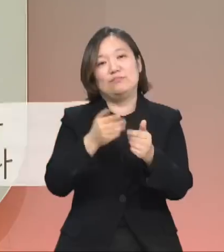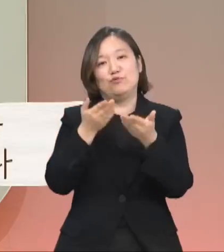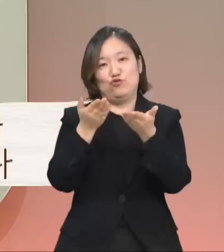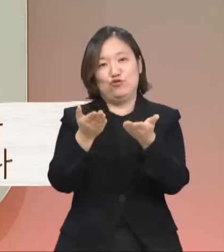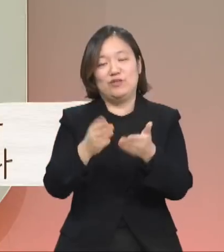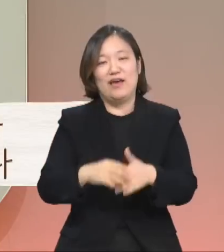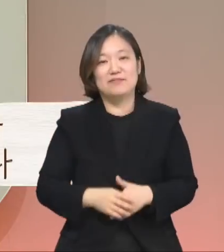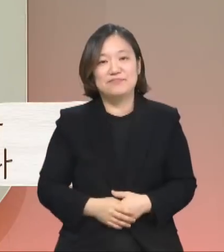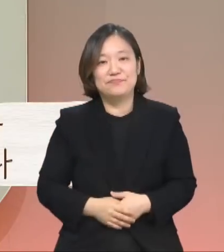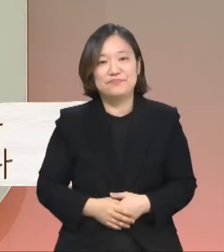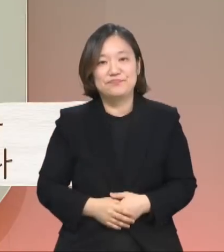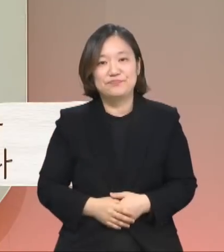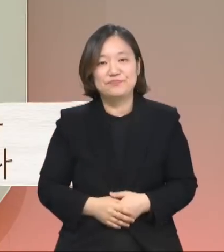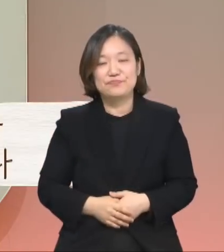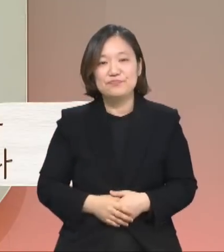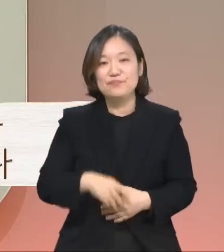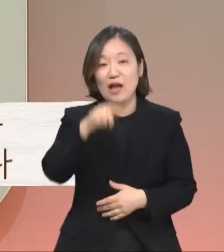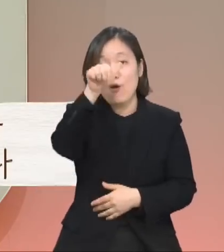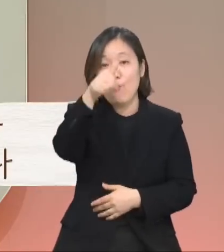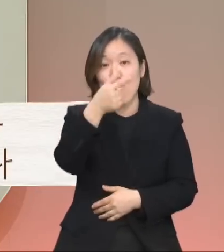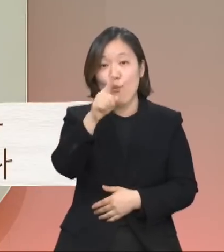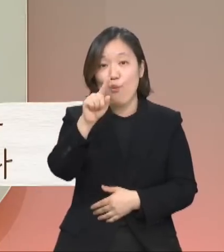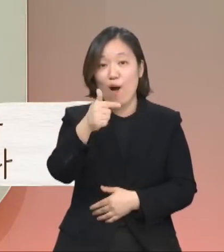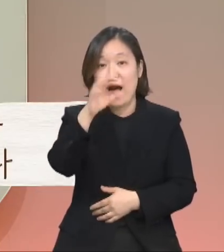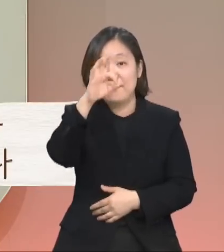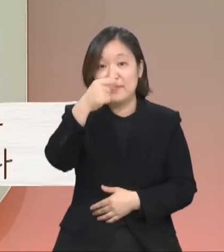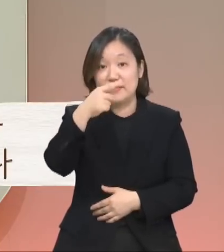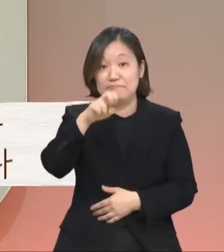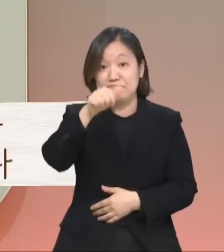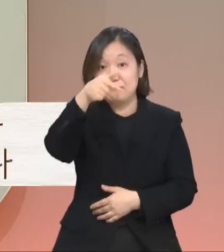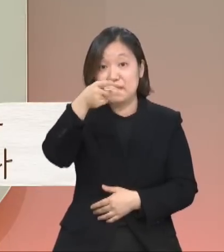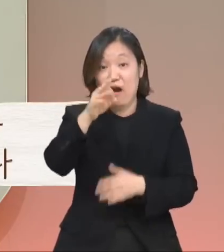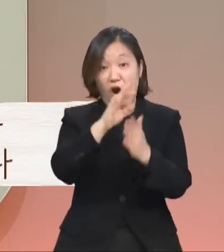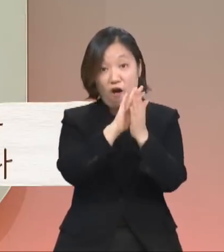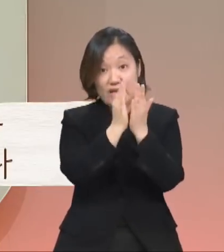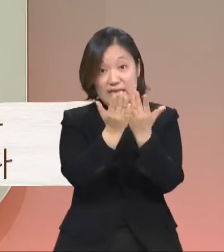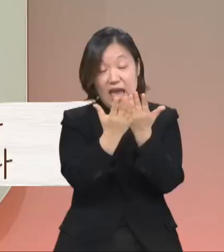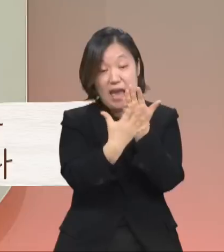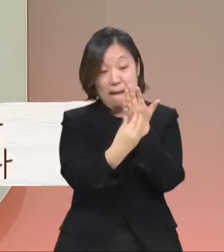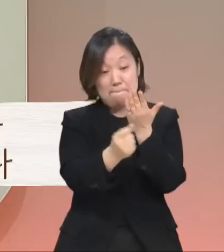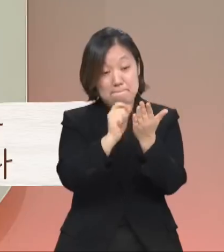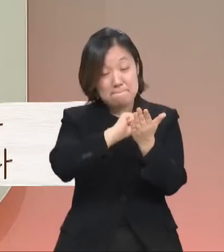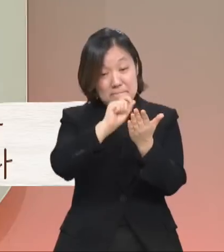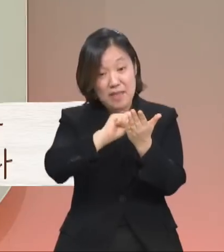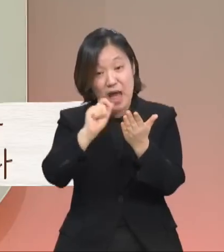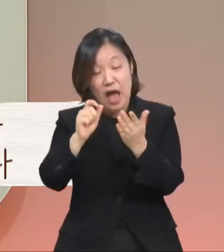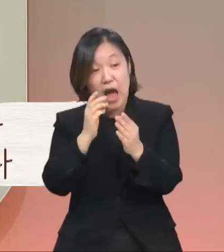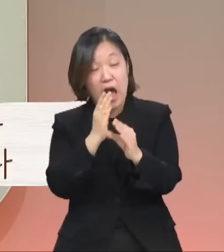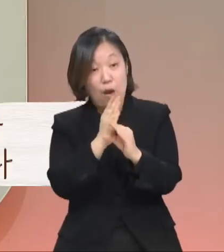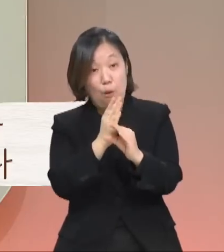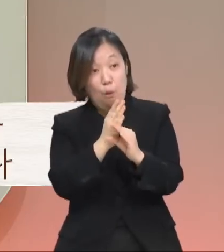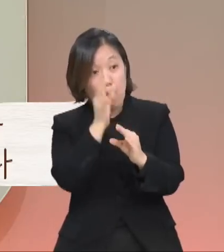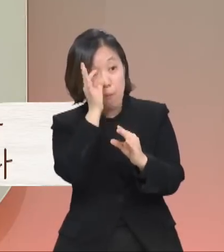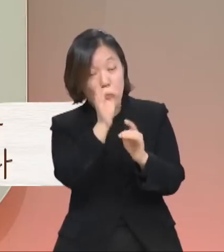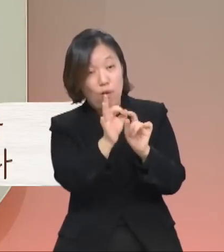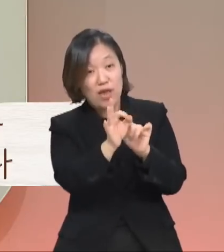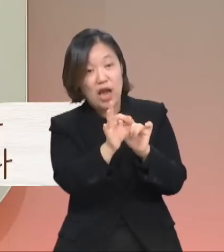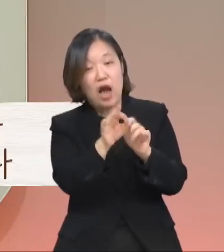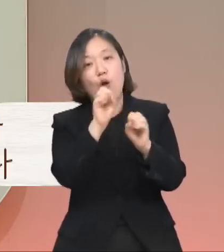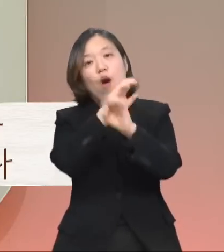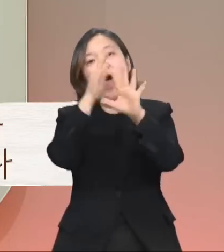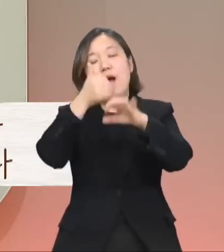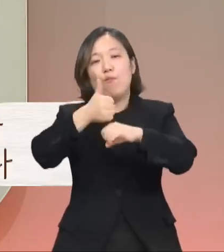또한 관음경 사경을 통해서 관세음보살님이 두려움을 없애주는 분이라는 것을